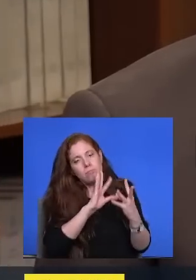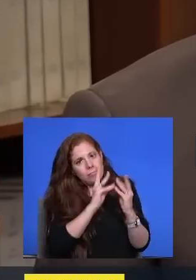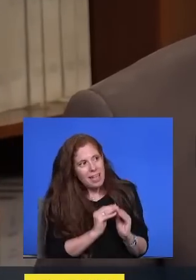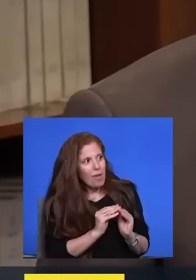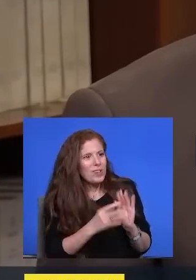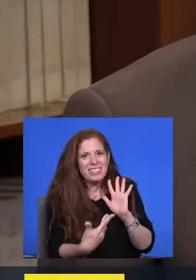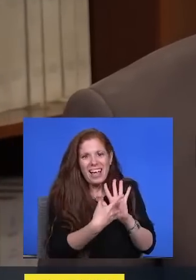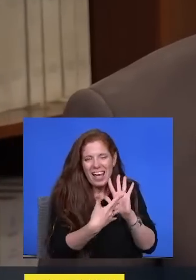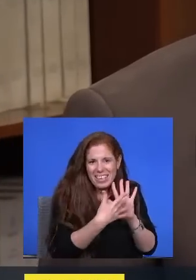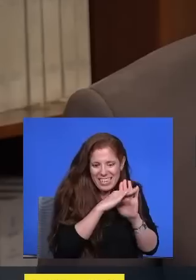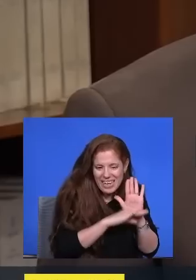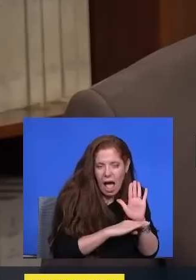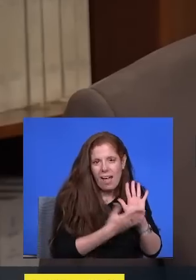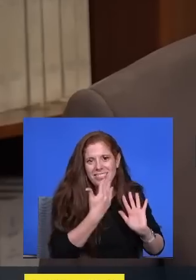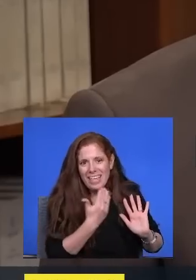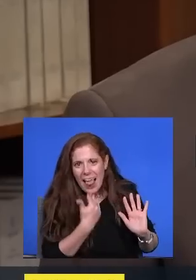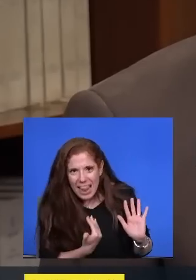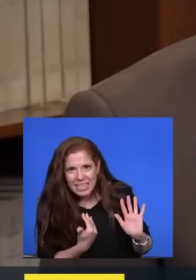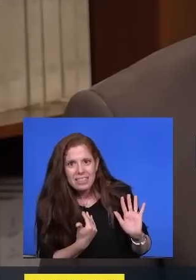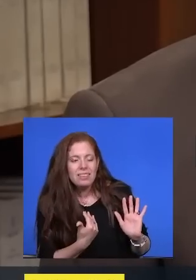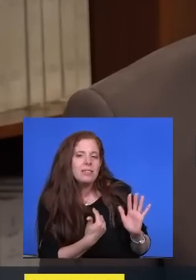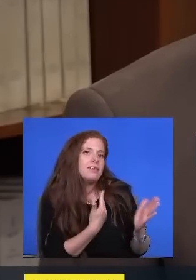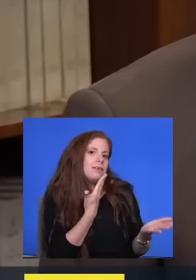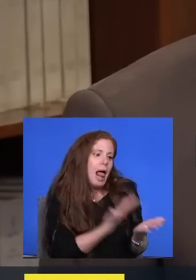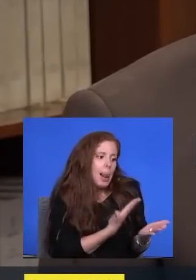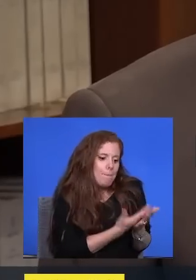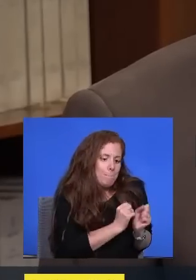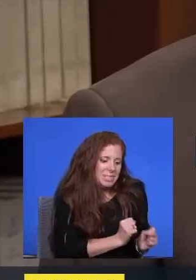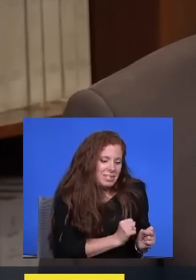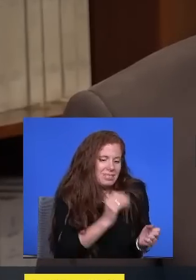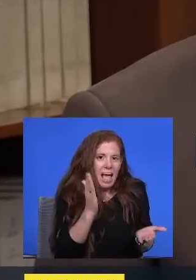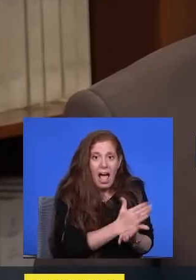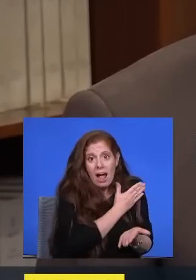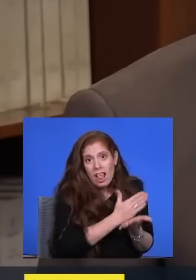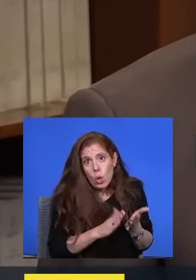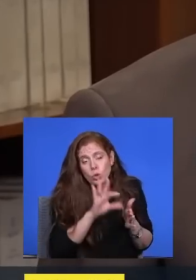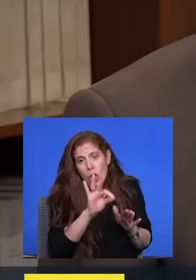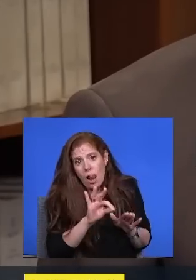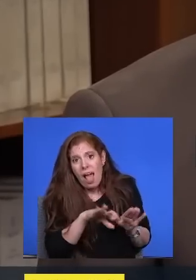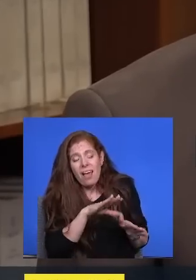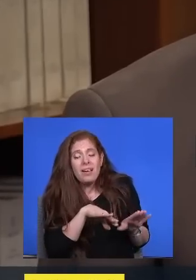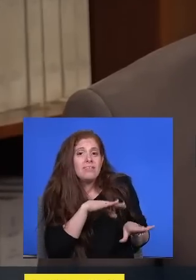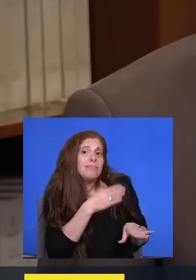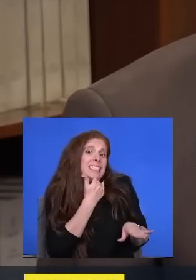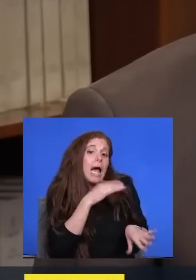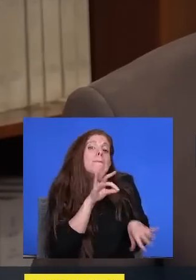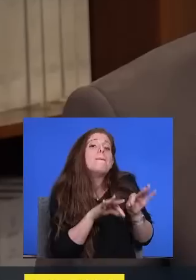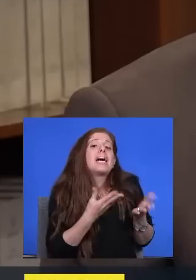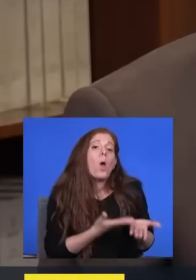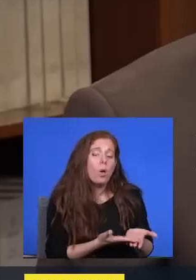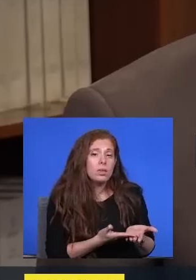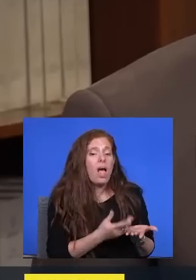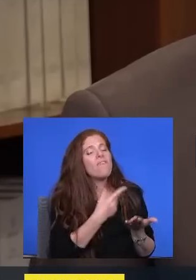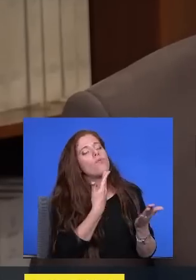בחקיקה ישראלית, על בסיס הכרעות של אזרחי ישראל בבחירות, אבל עובדה היא שזה לא רק הממשל האמריקאי,